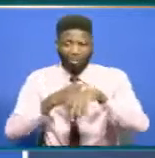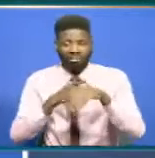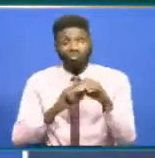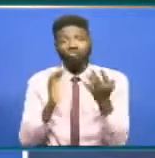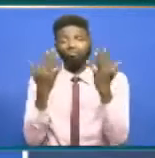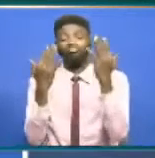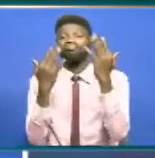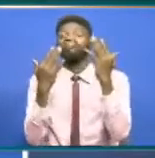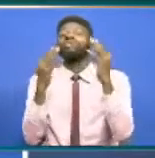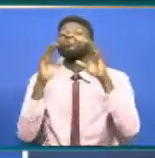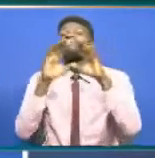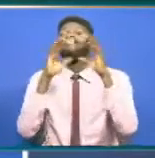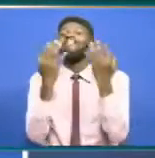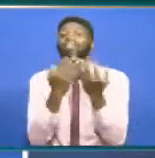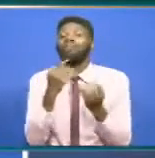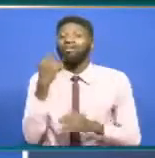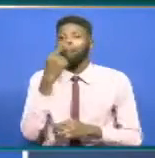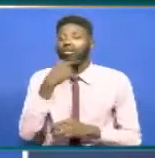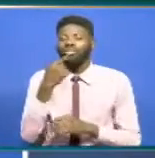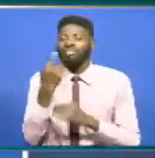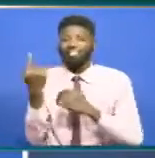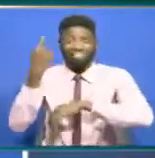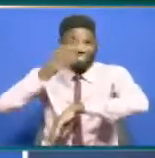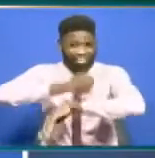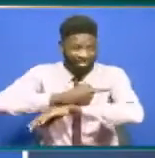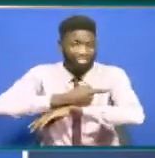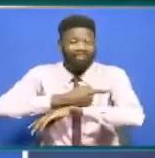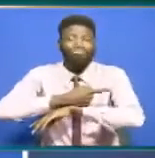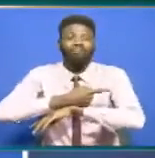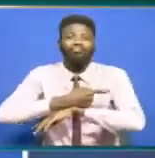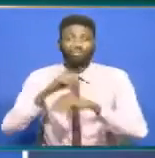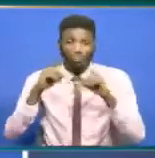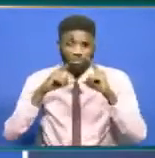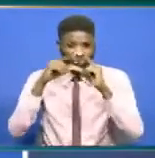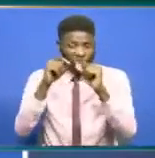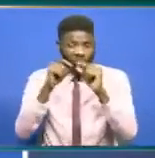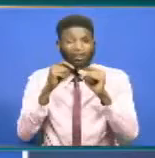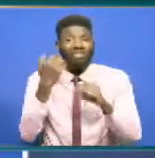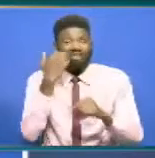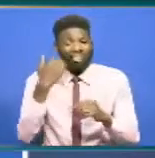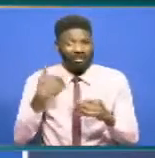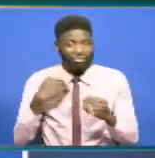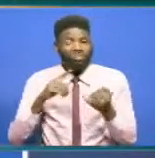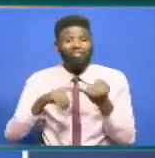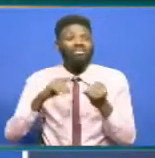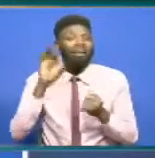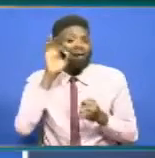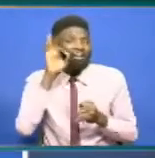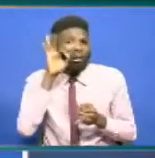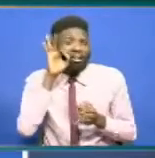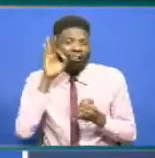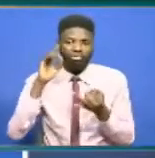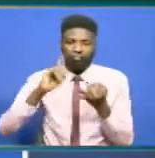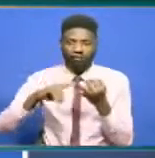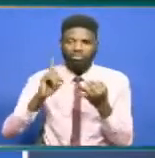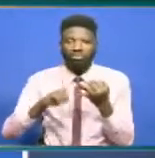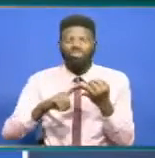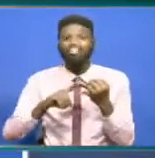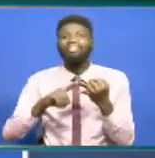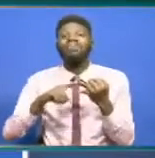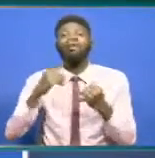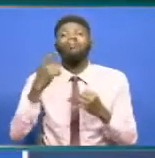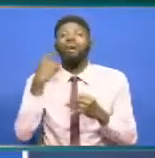Kiambu wamesema maradhi ya meno ni kama vile matundu kwenye meno na saratani ya mdomo na ukosefu wa usafi